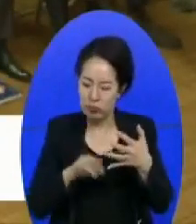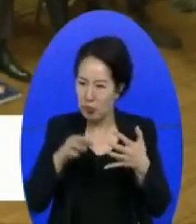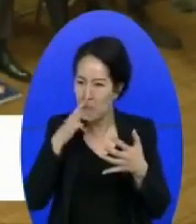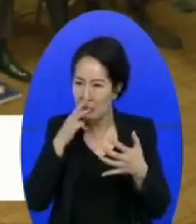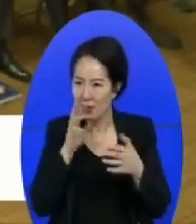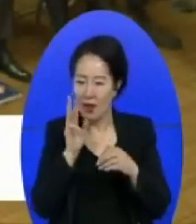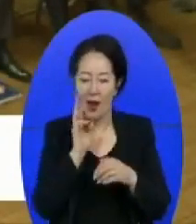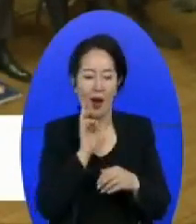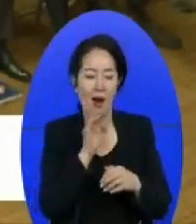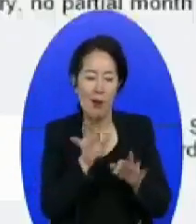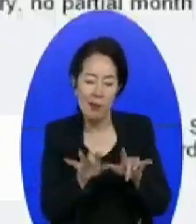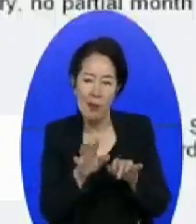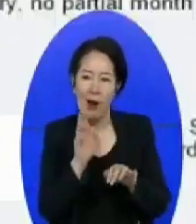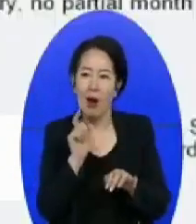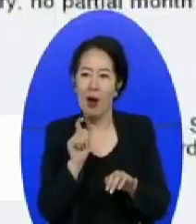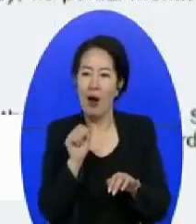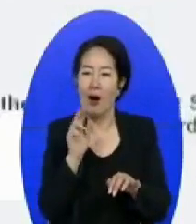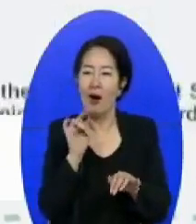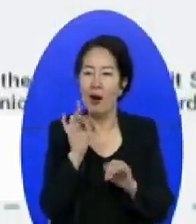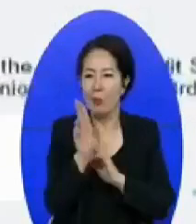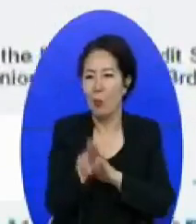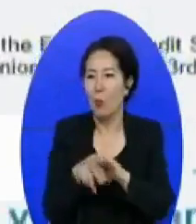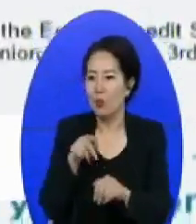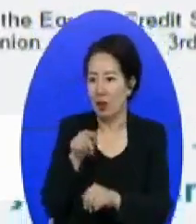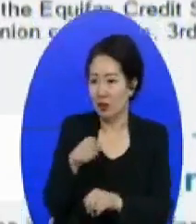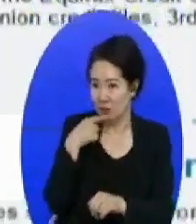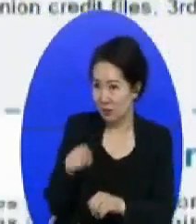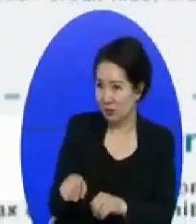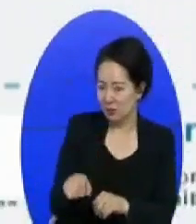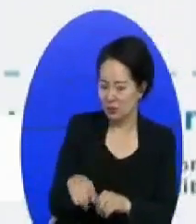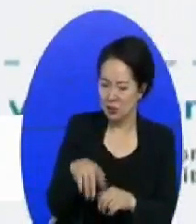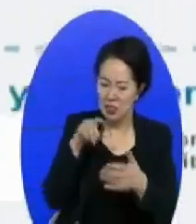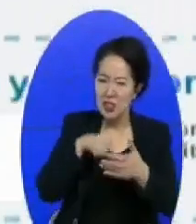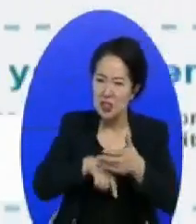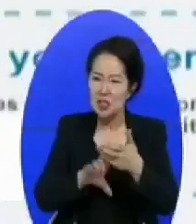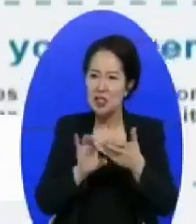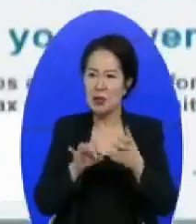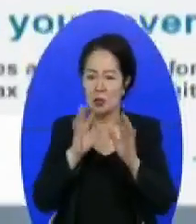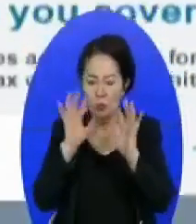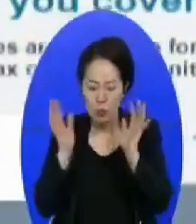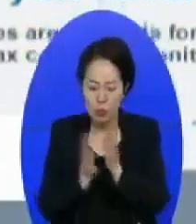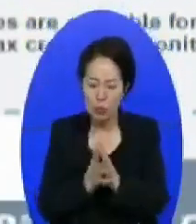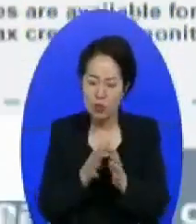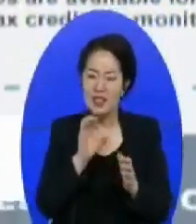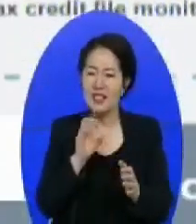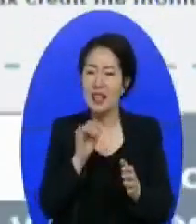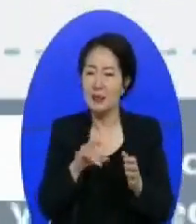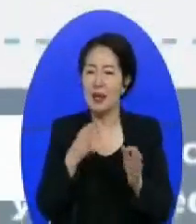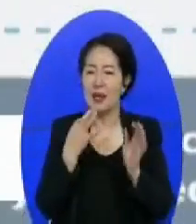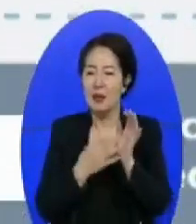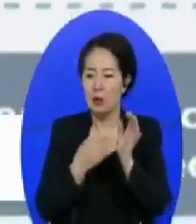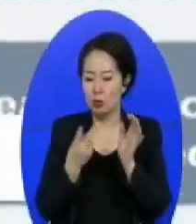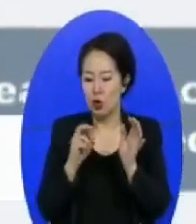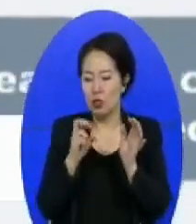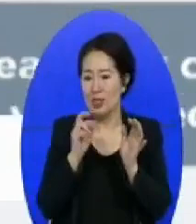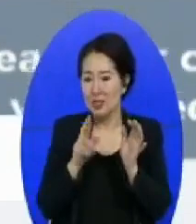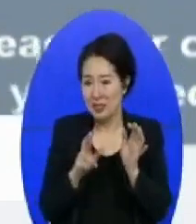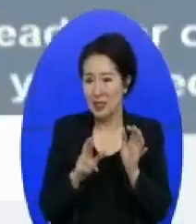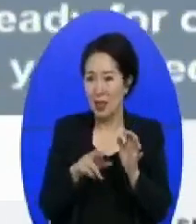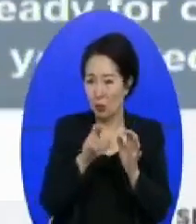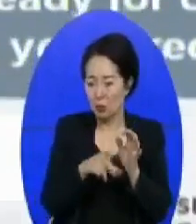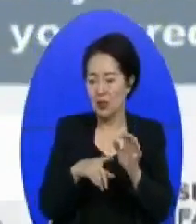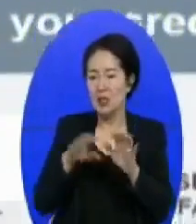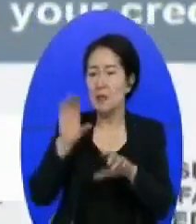хууль зүйн яам дүгнэлт гаргасан байна. Тус агентлагийн серверт 820 сая үйлчлүүлэгч, бизнесийн 91 сая